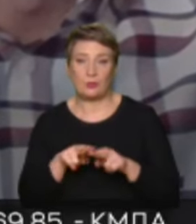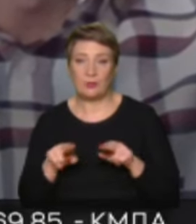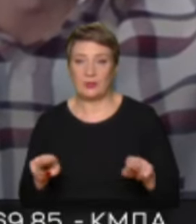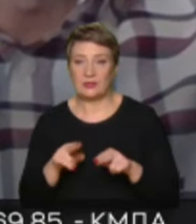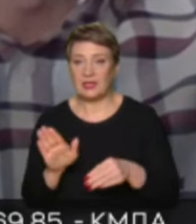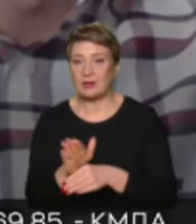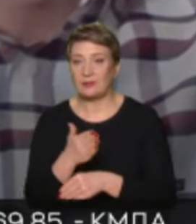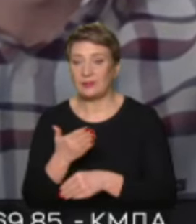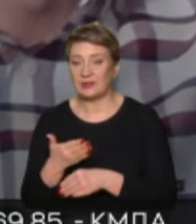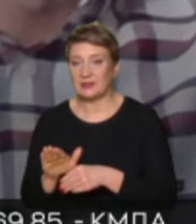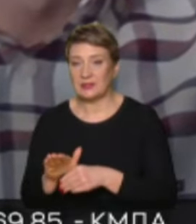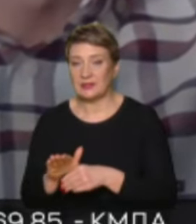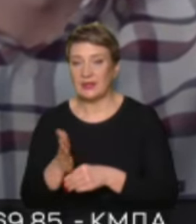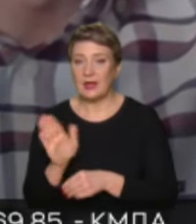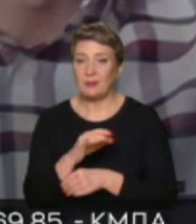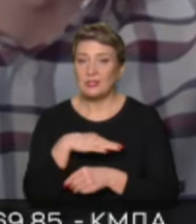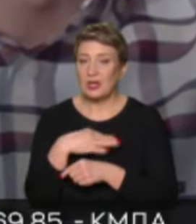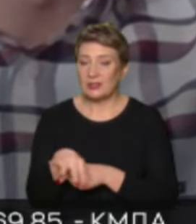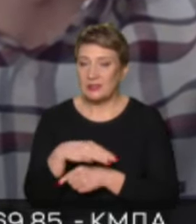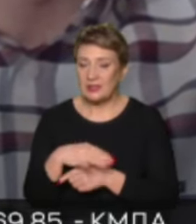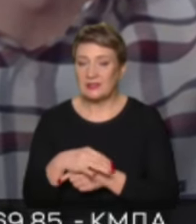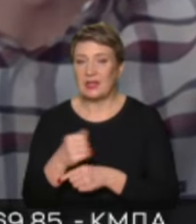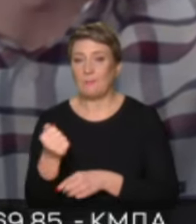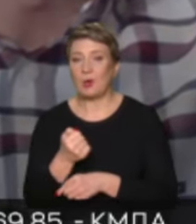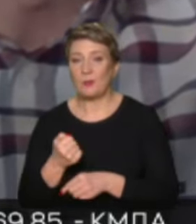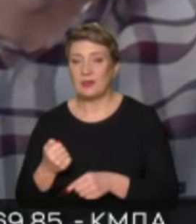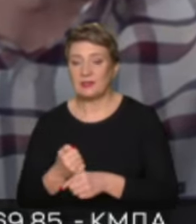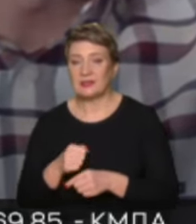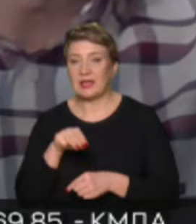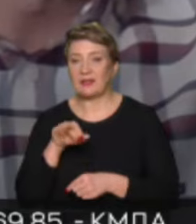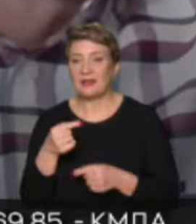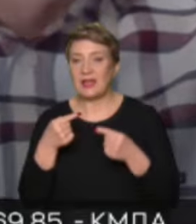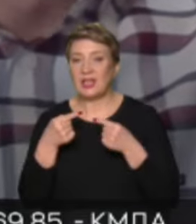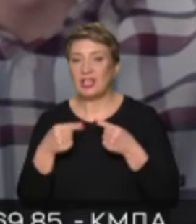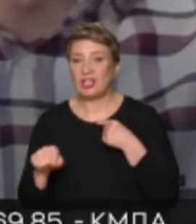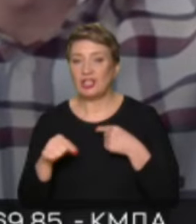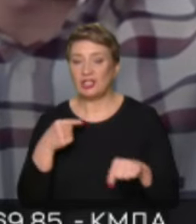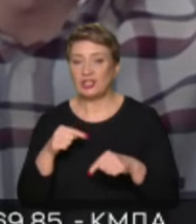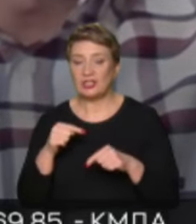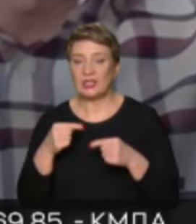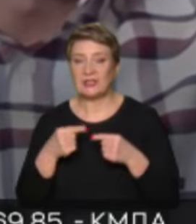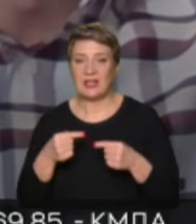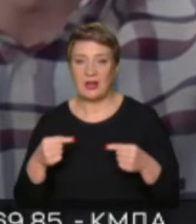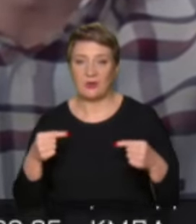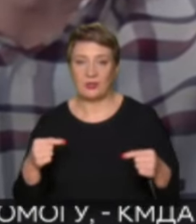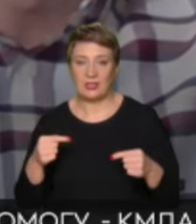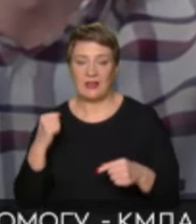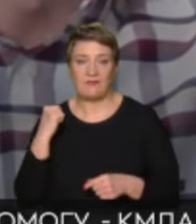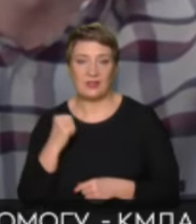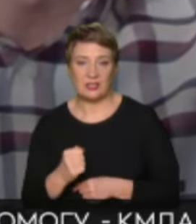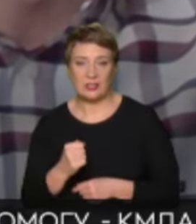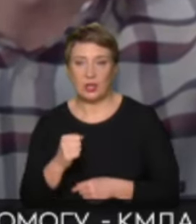розподілення боєкомплекту між артилерією, боєприпасів та інші засоби ураження, то росіяни, мабуть, ще